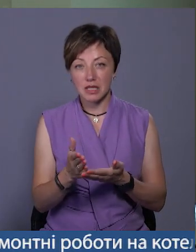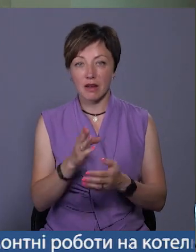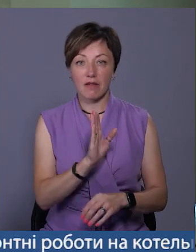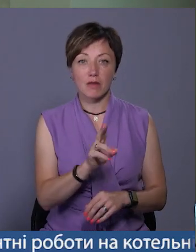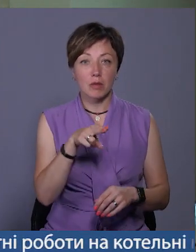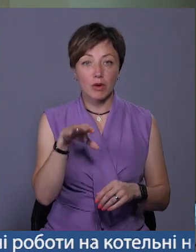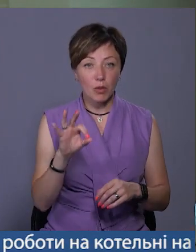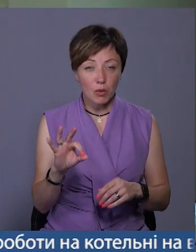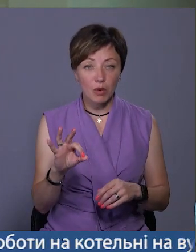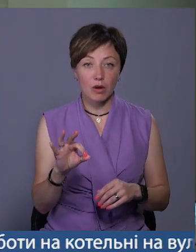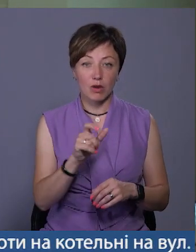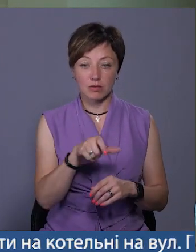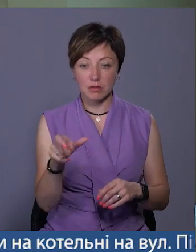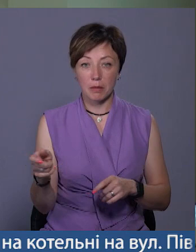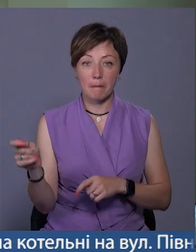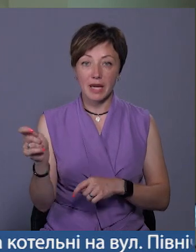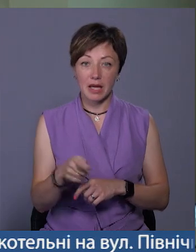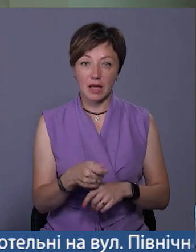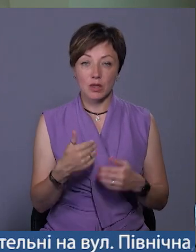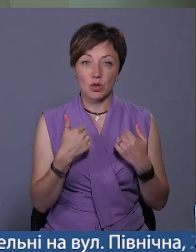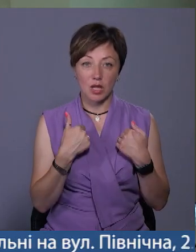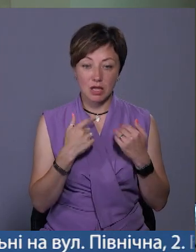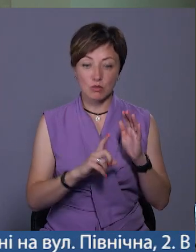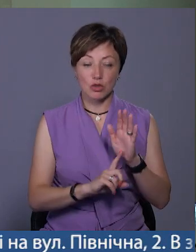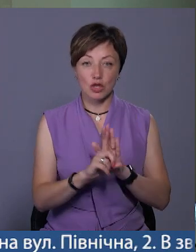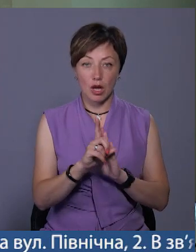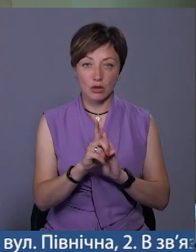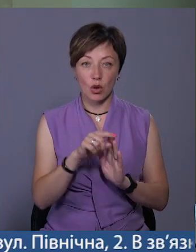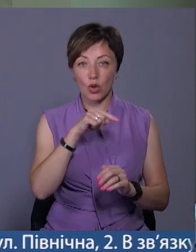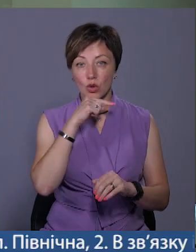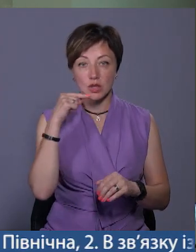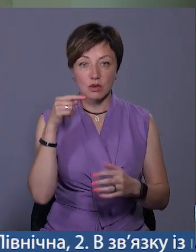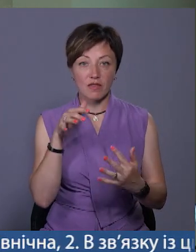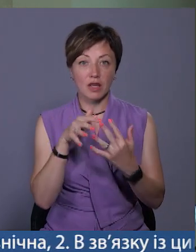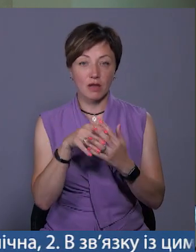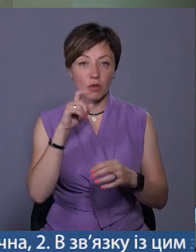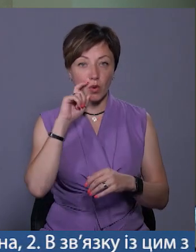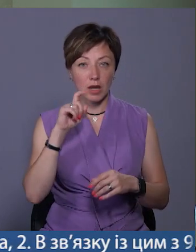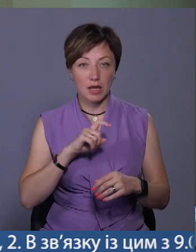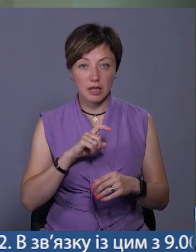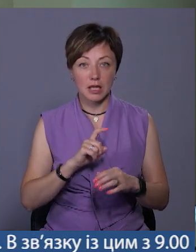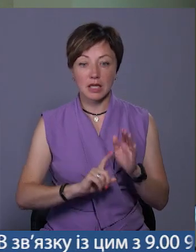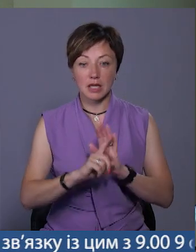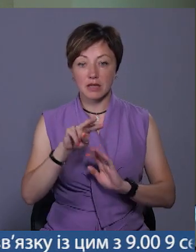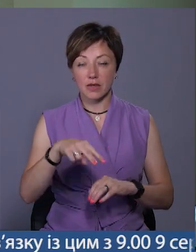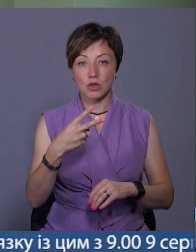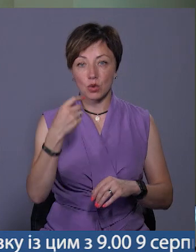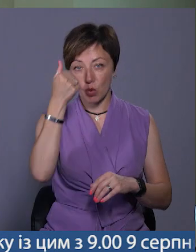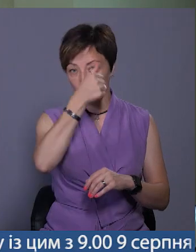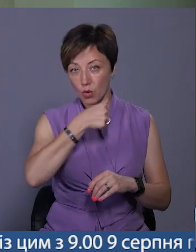внутрішньо переміщені особи, які приїхали до нас від початку російської війни в Україні. Тобто з 22-го